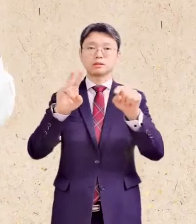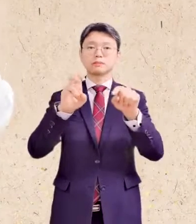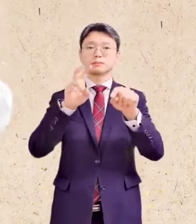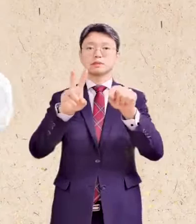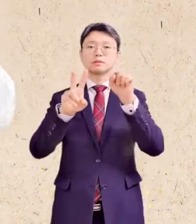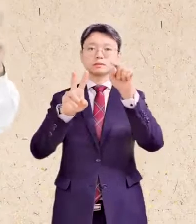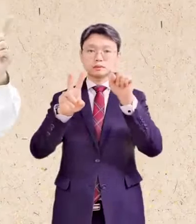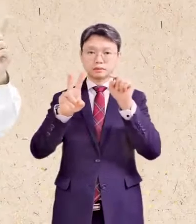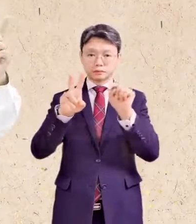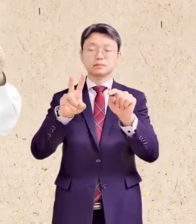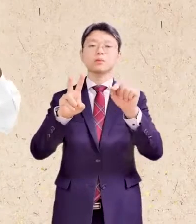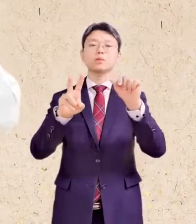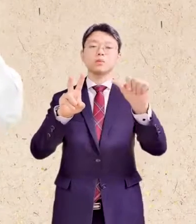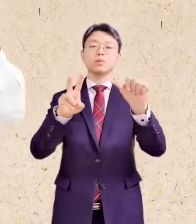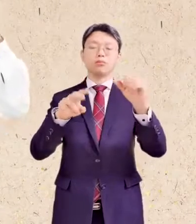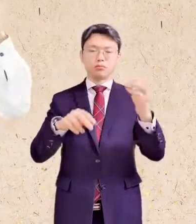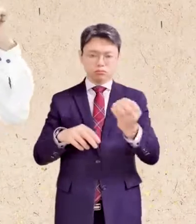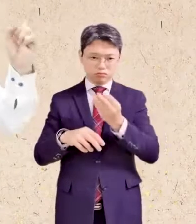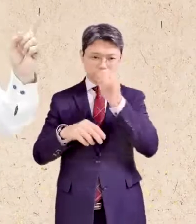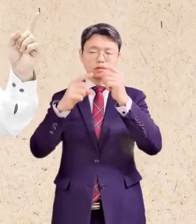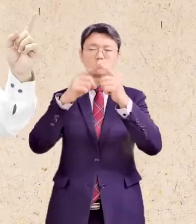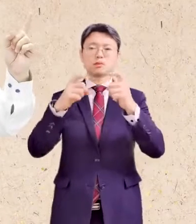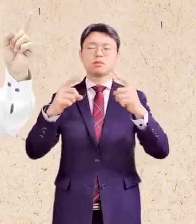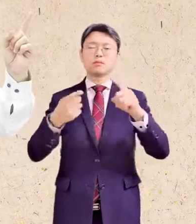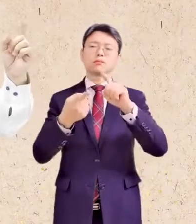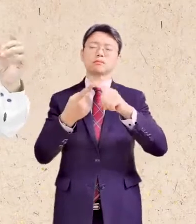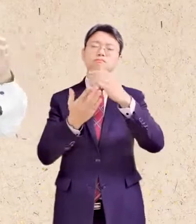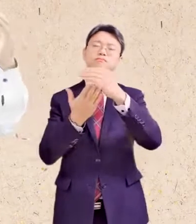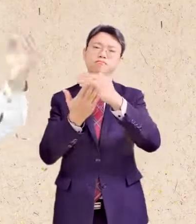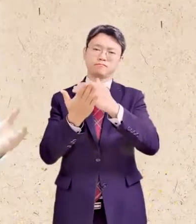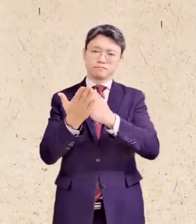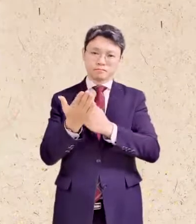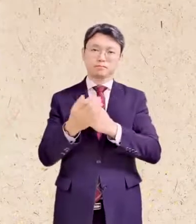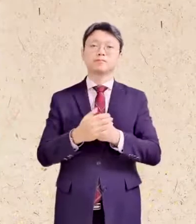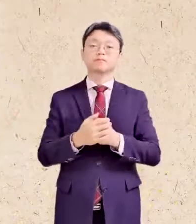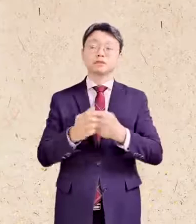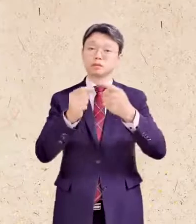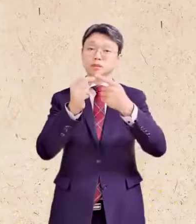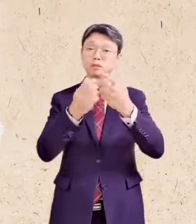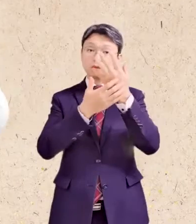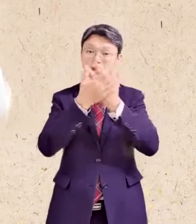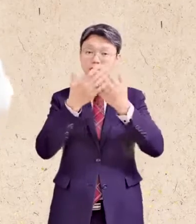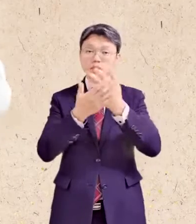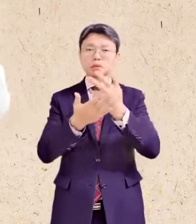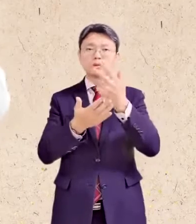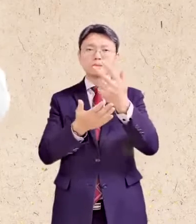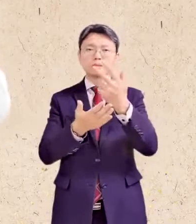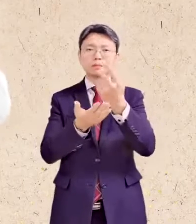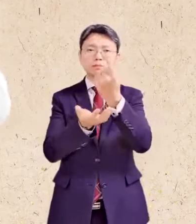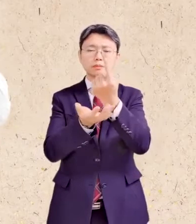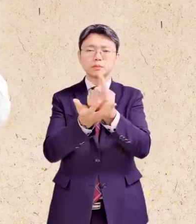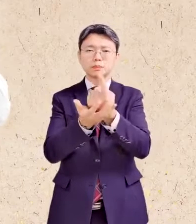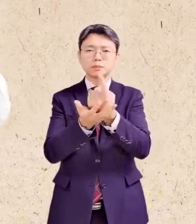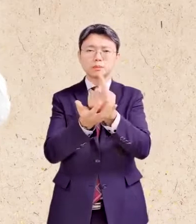환상은 21장 1절에서 22장 5절까지 거룩한 성에 관한 환상입니다. 첫 번째 환상은